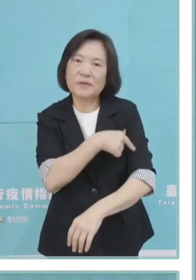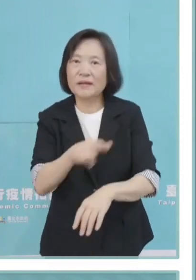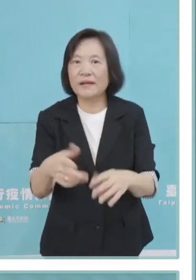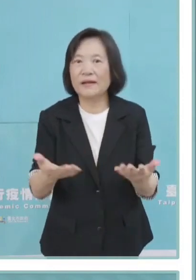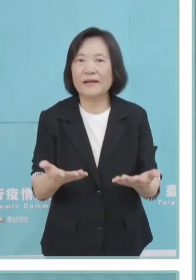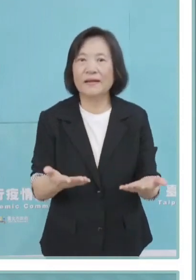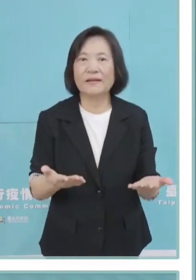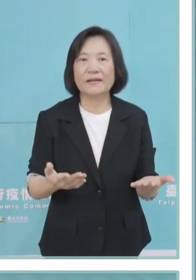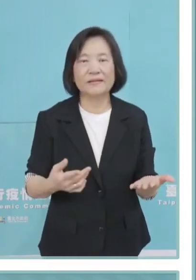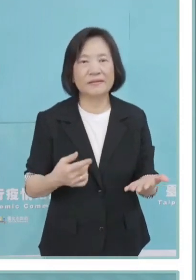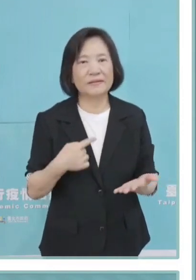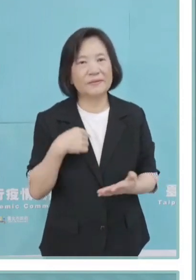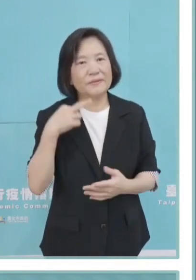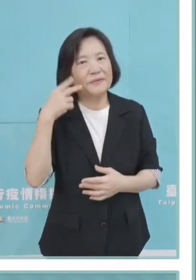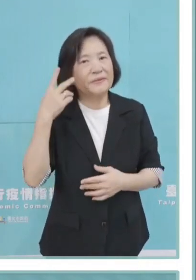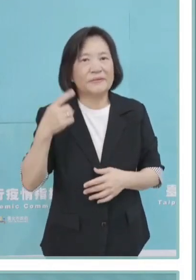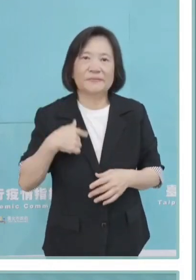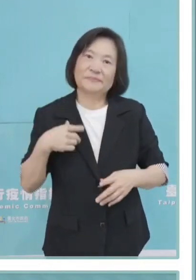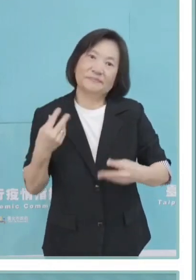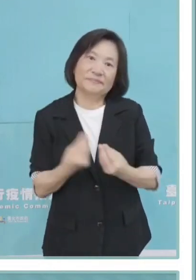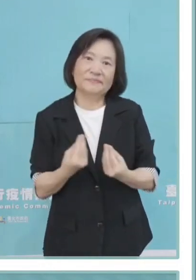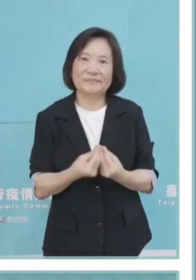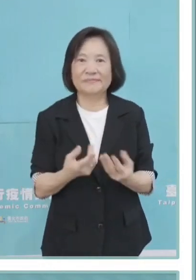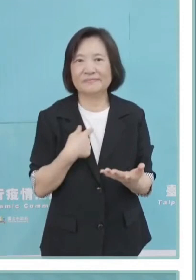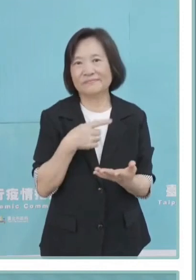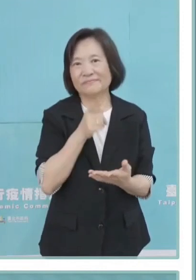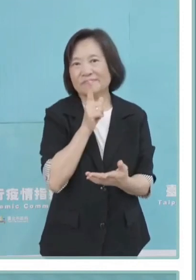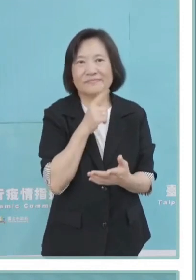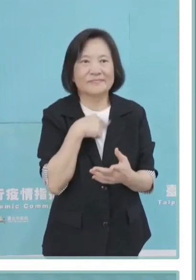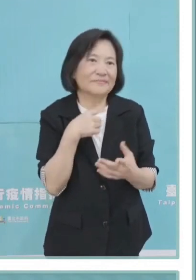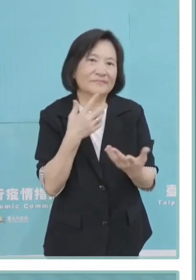哦，我也不晓得怎么讲了，反正